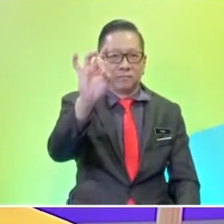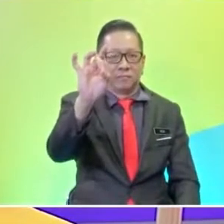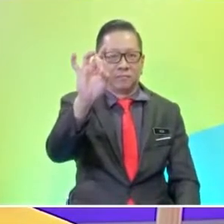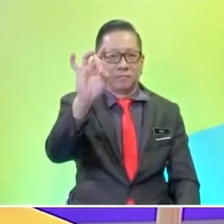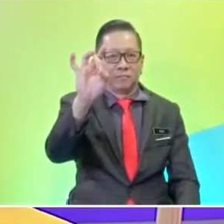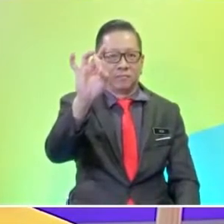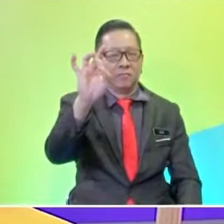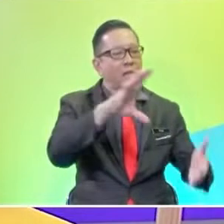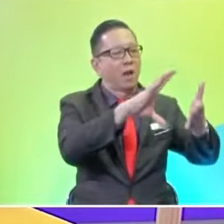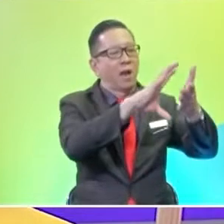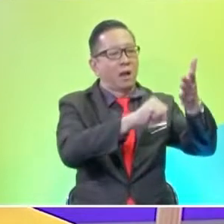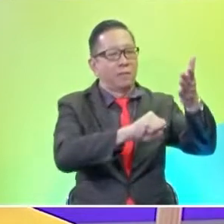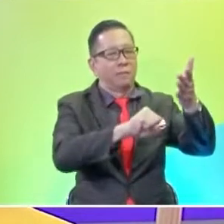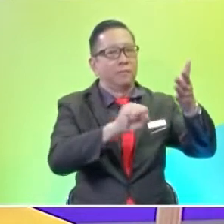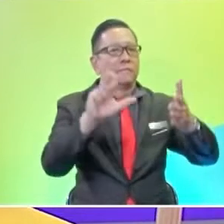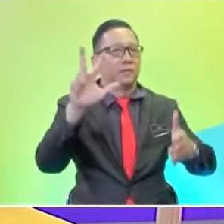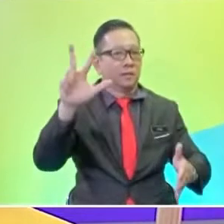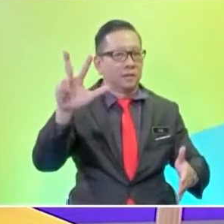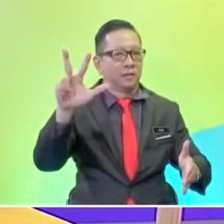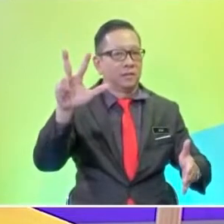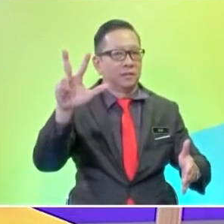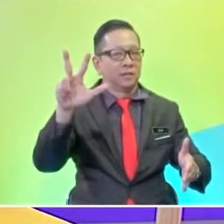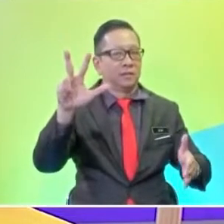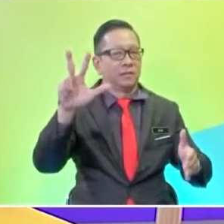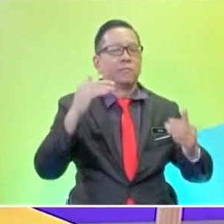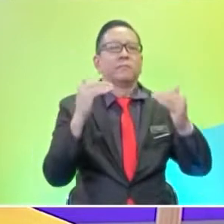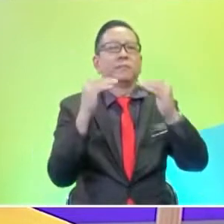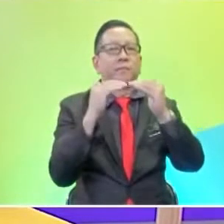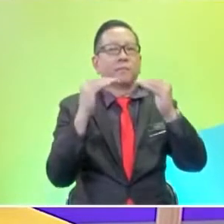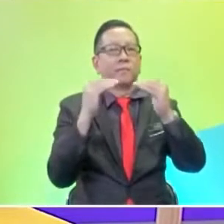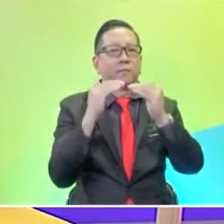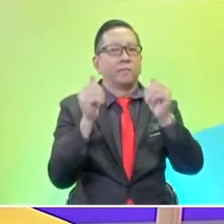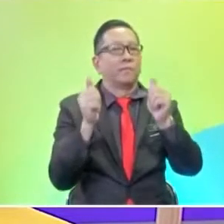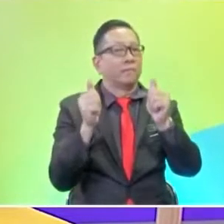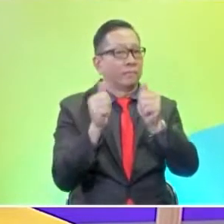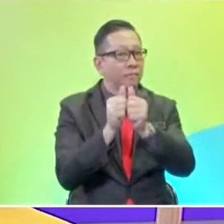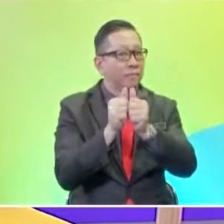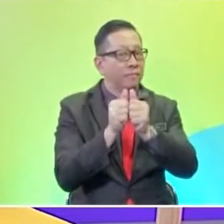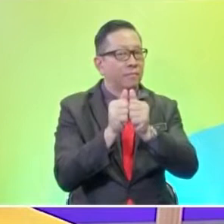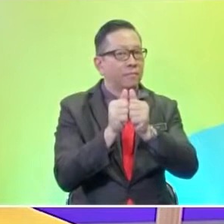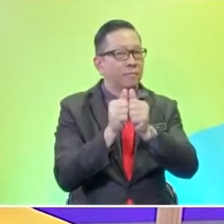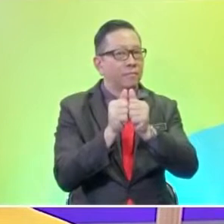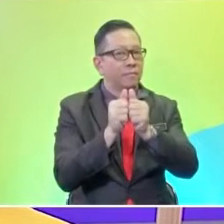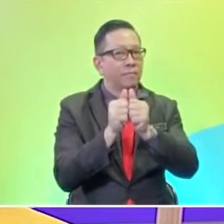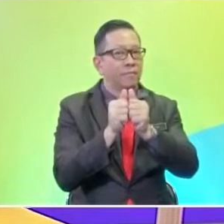tulang tiga sama dengan oke Saya tunjukkan ya